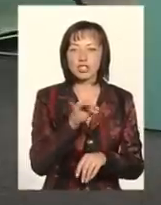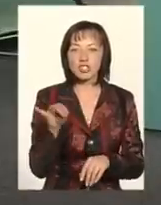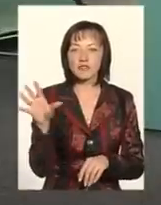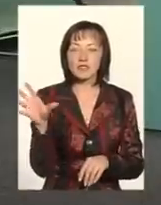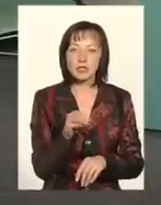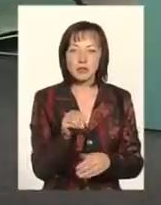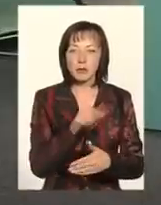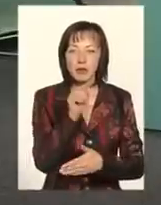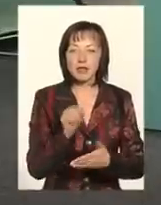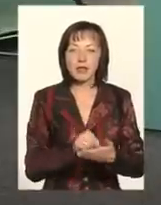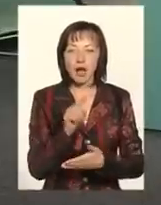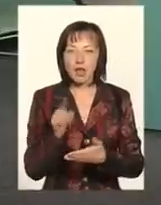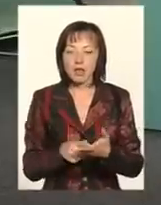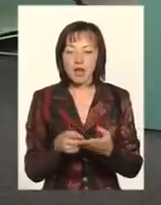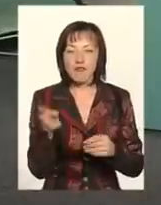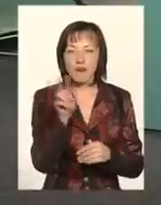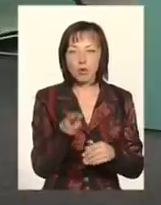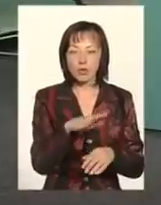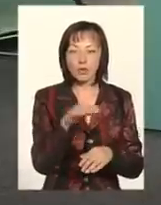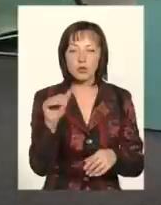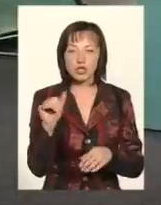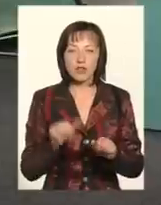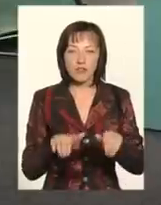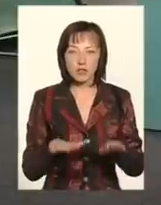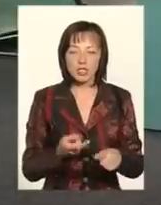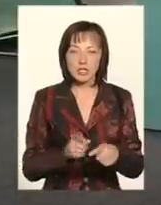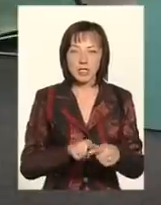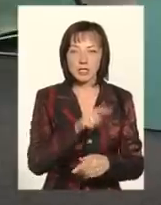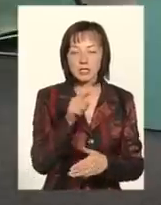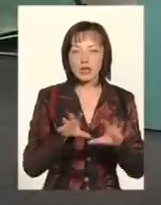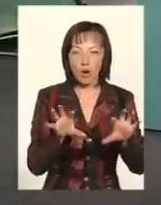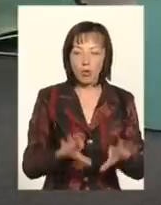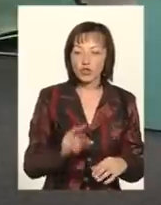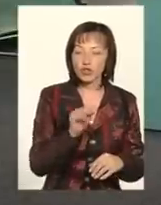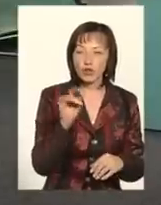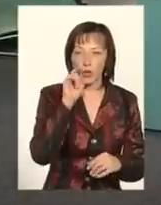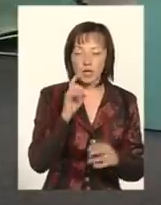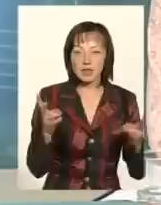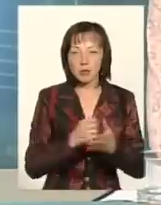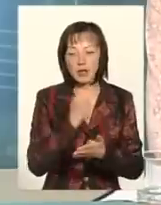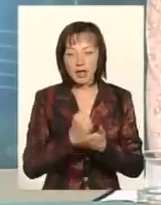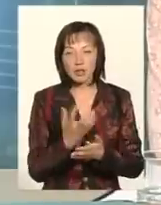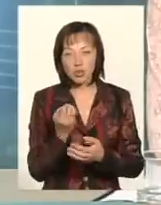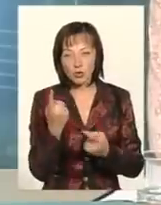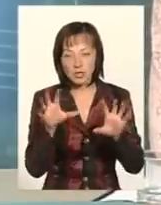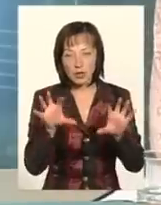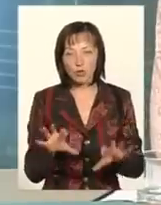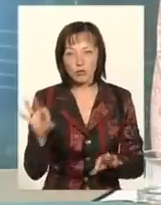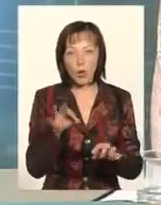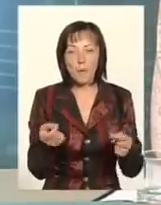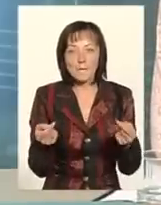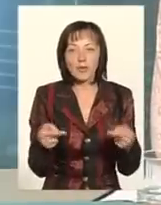питання валютних позичальників вирішить цей закон а чи в Україні необхідно прийняти ще один закон про про